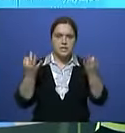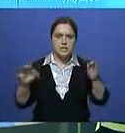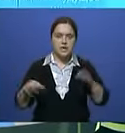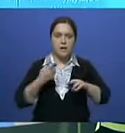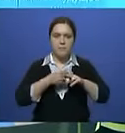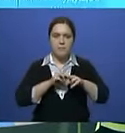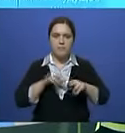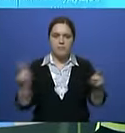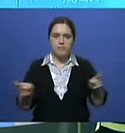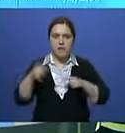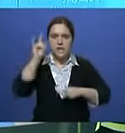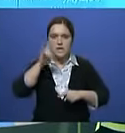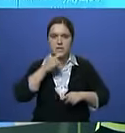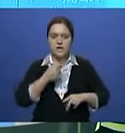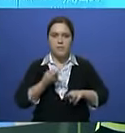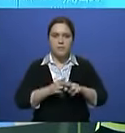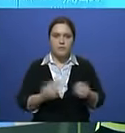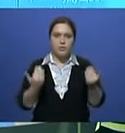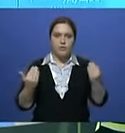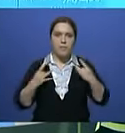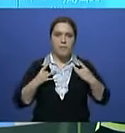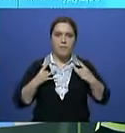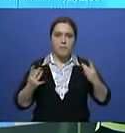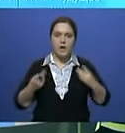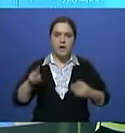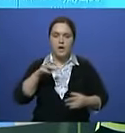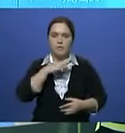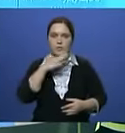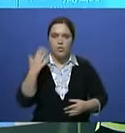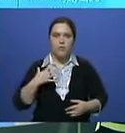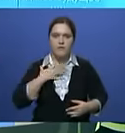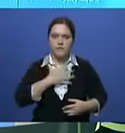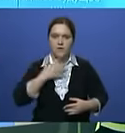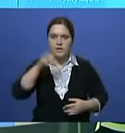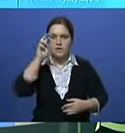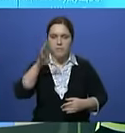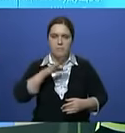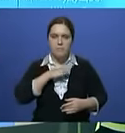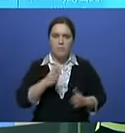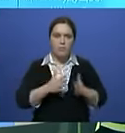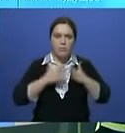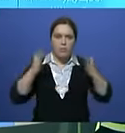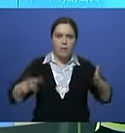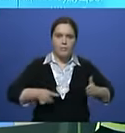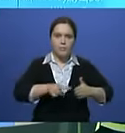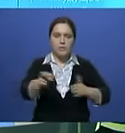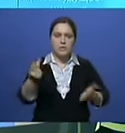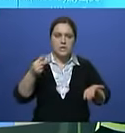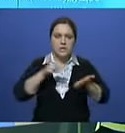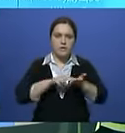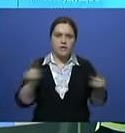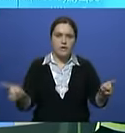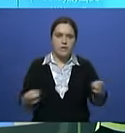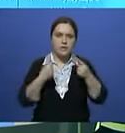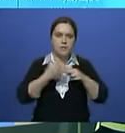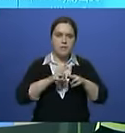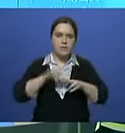процветающего Казахстана потому сегодняшний праздник для многих особенно значимый страна прошла большой и непростой путь становление развития под руководством президента